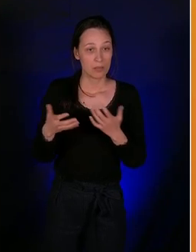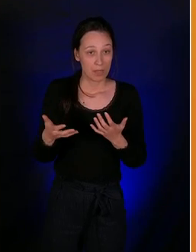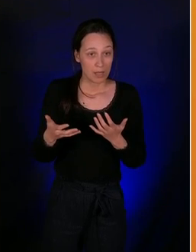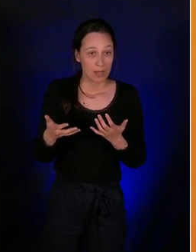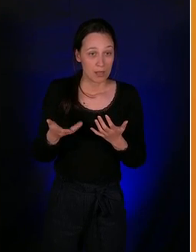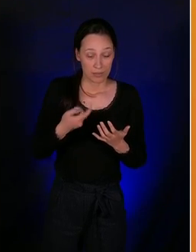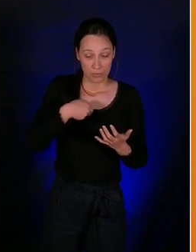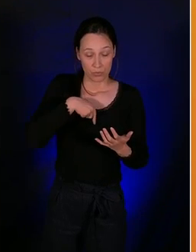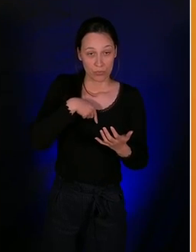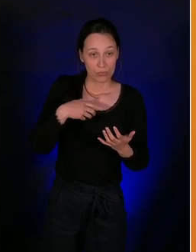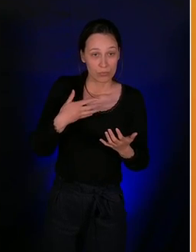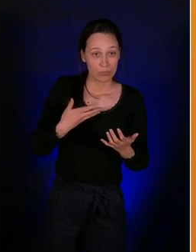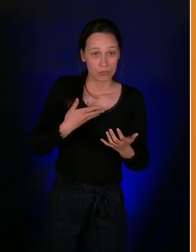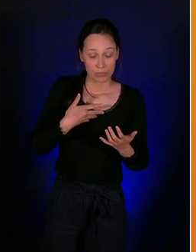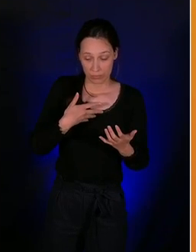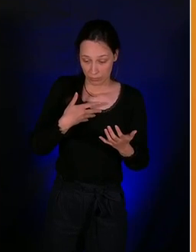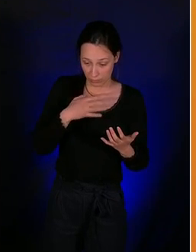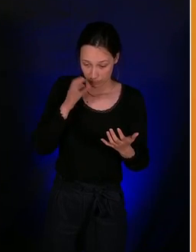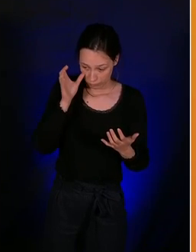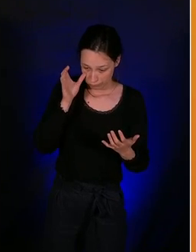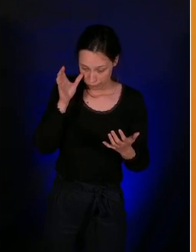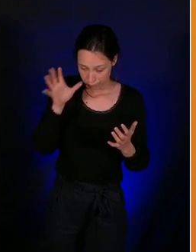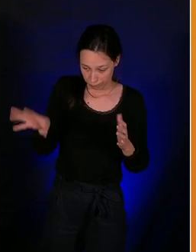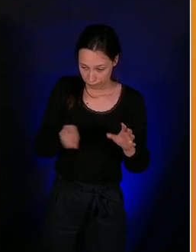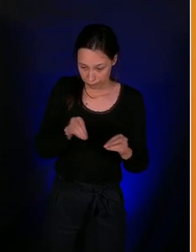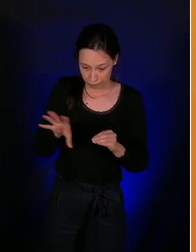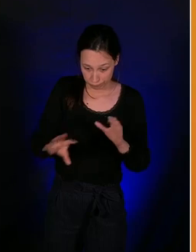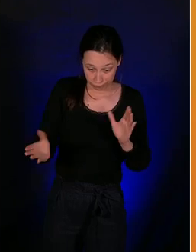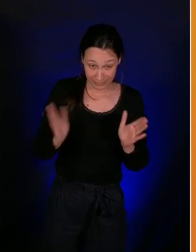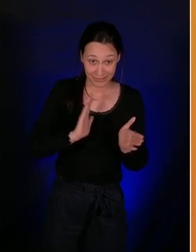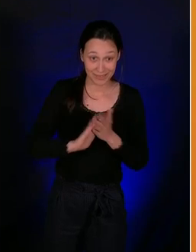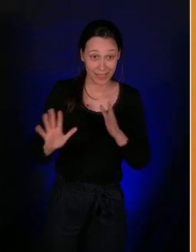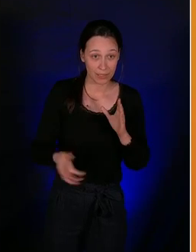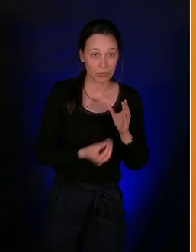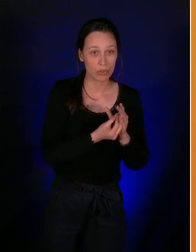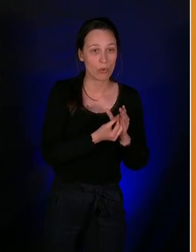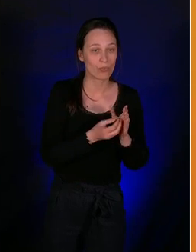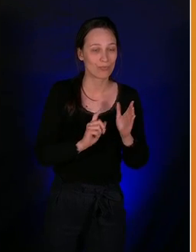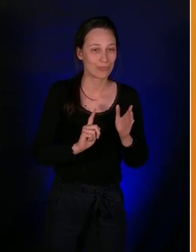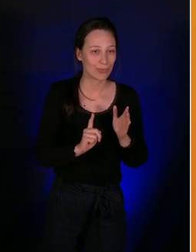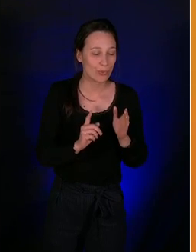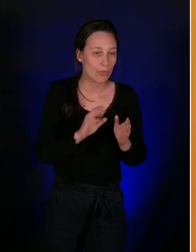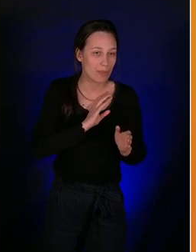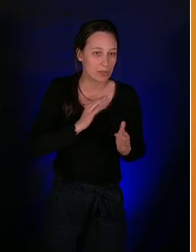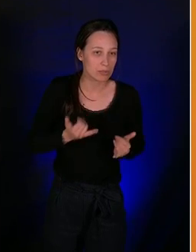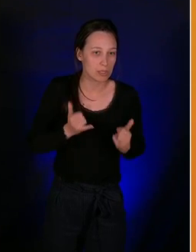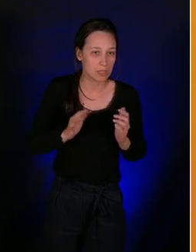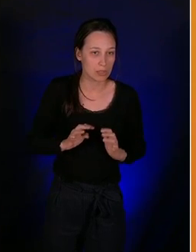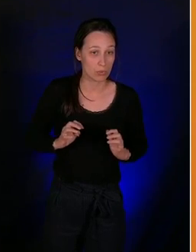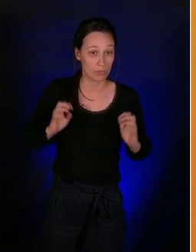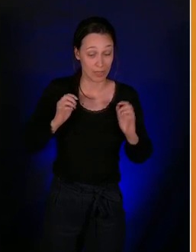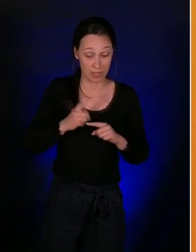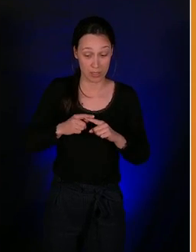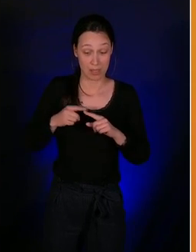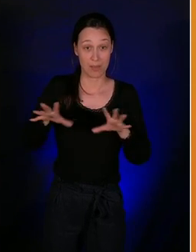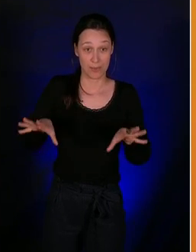sûr pas directement intégrées, puisque là on est dans un congrès confédéral, mais bien sûr enrichiront le travail. C'est vrai aussi